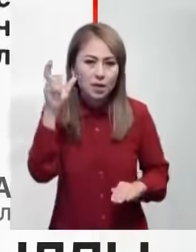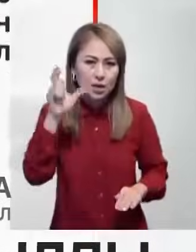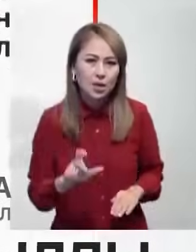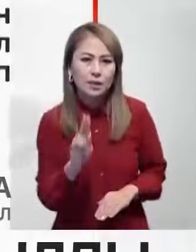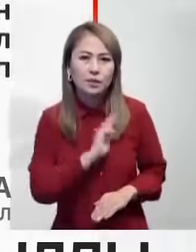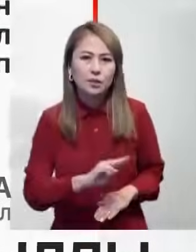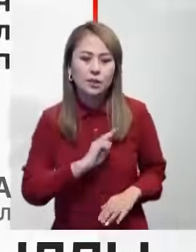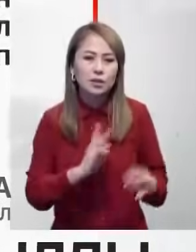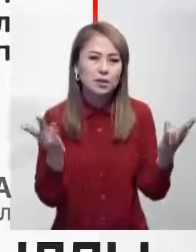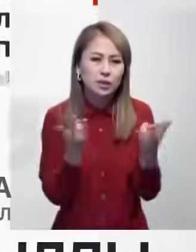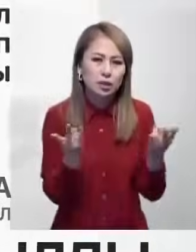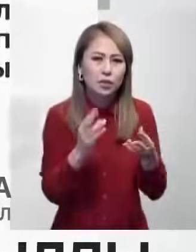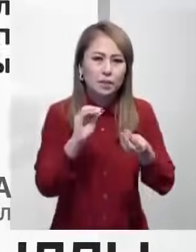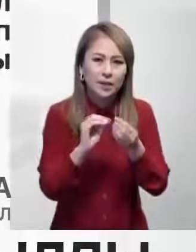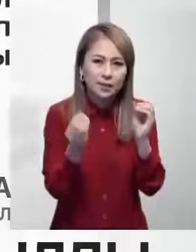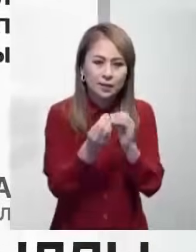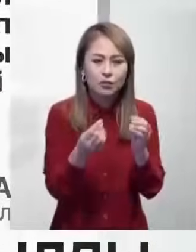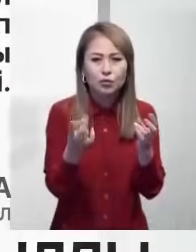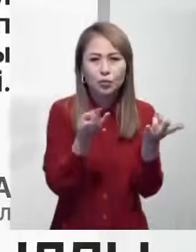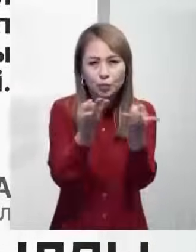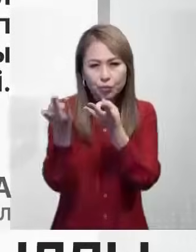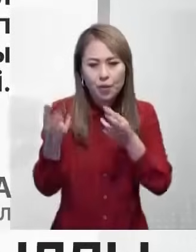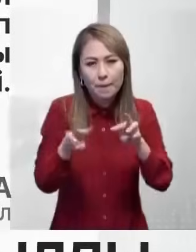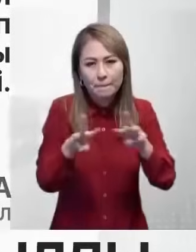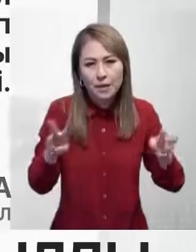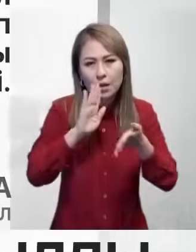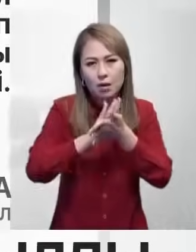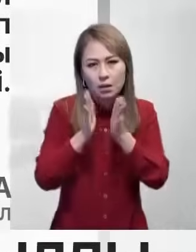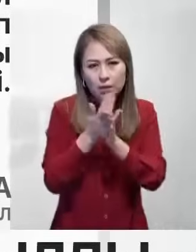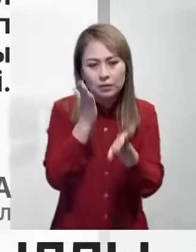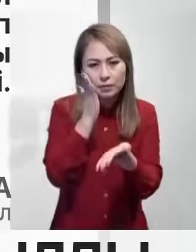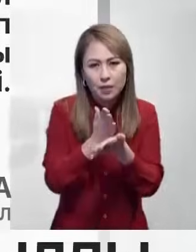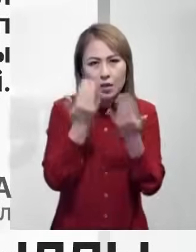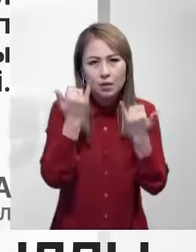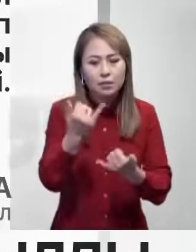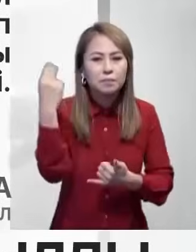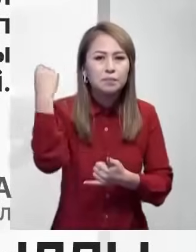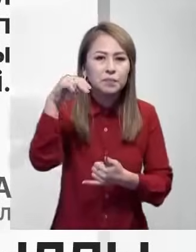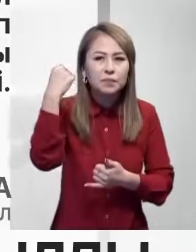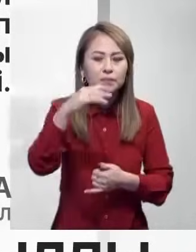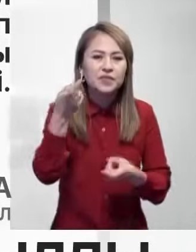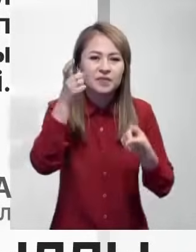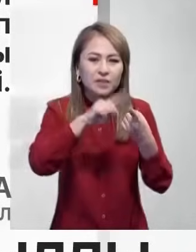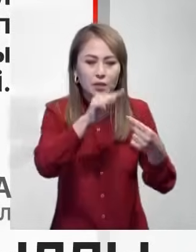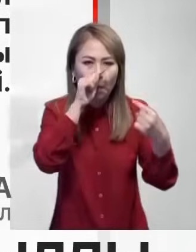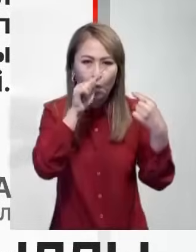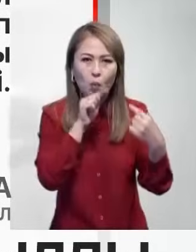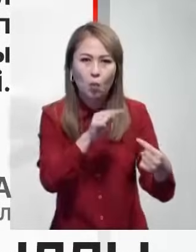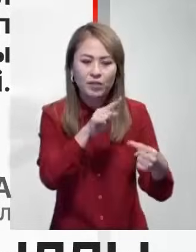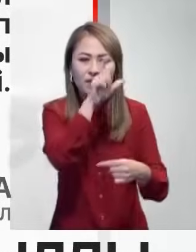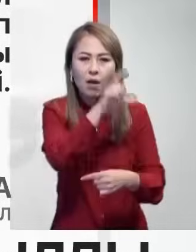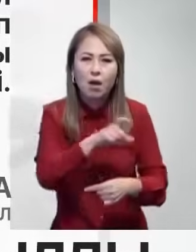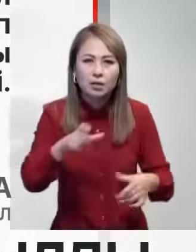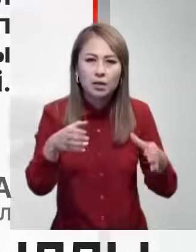болуы керек. Бұл мәселені біз тиісті министрлікпен бірге ақылдасып жатырмыз. Президенттің зорлық-зомбылыққа қарсы күреспен балалардың